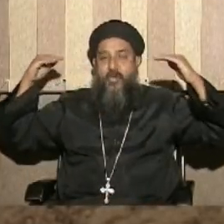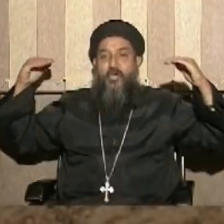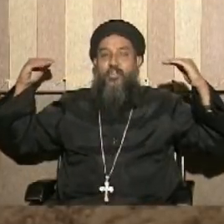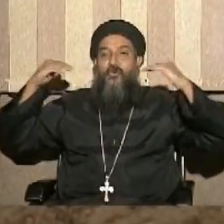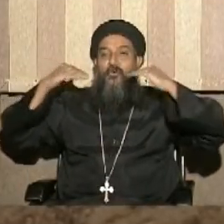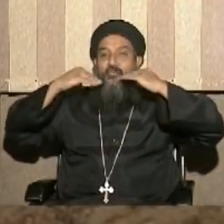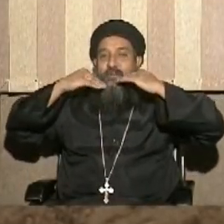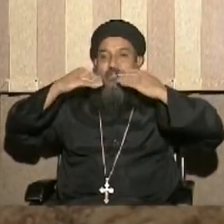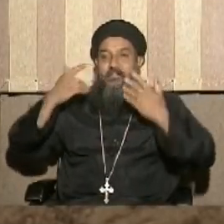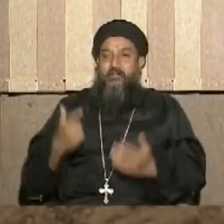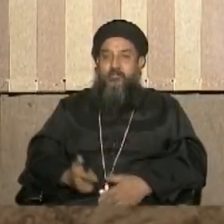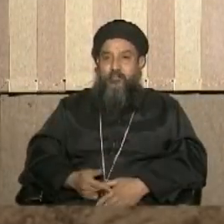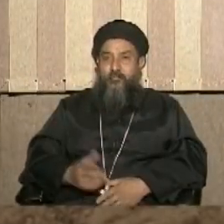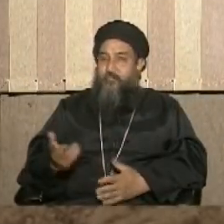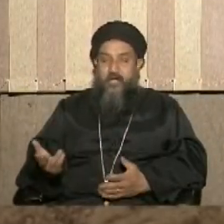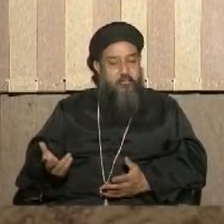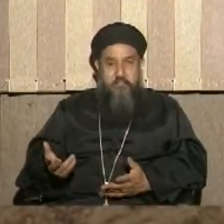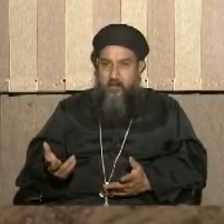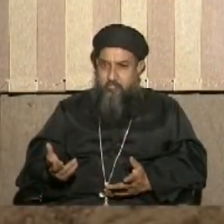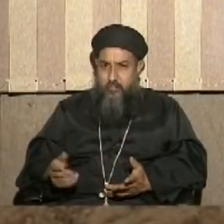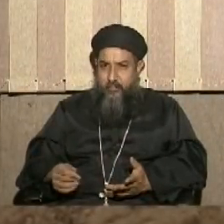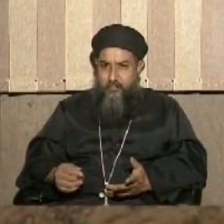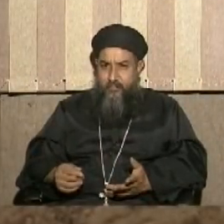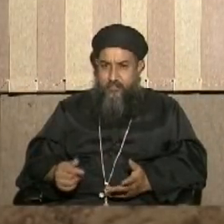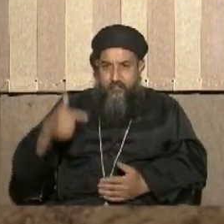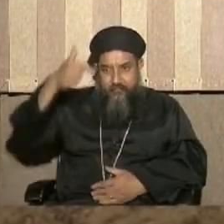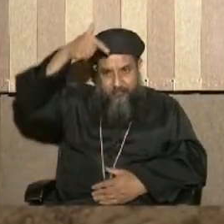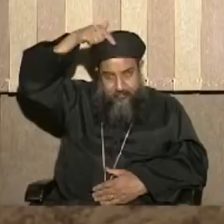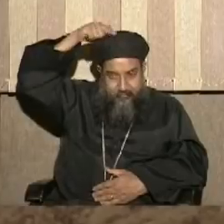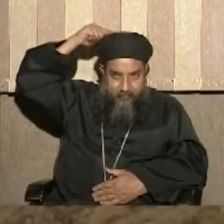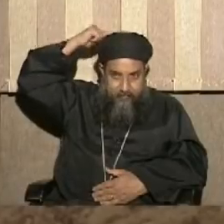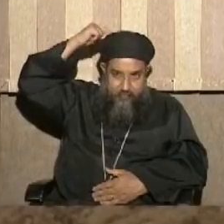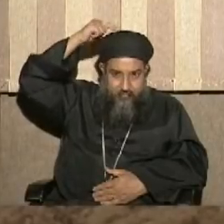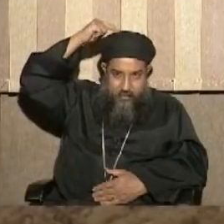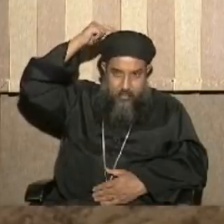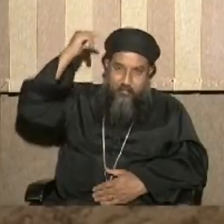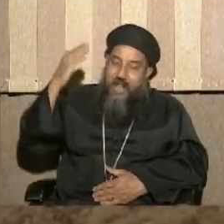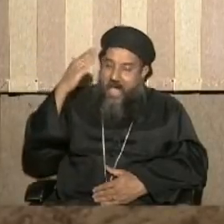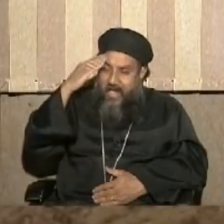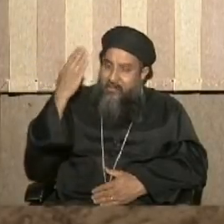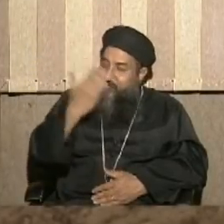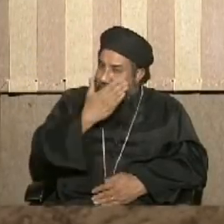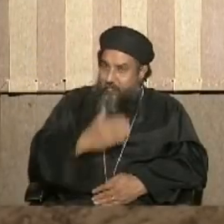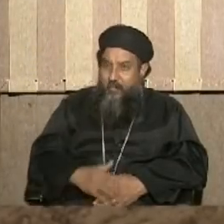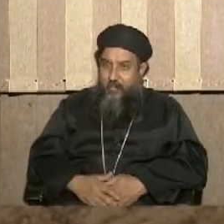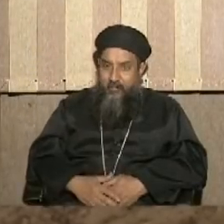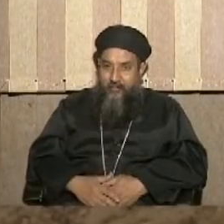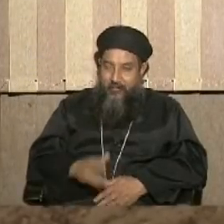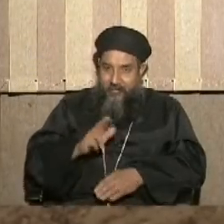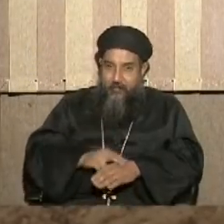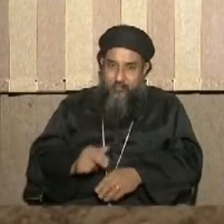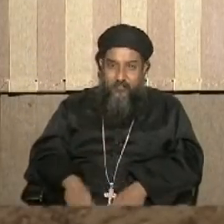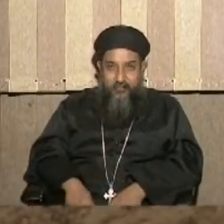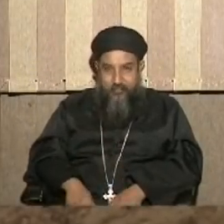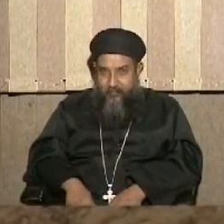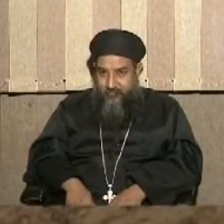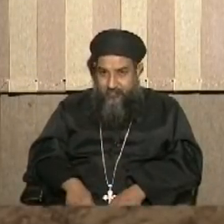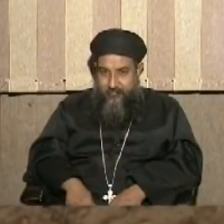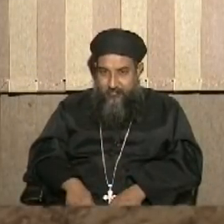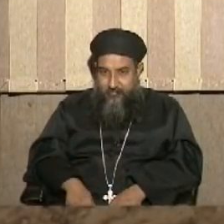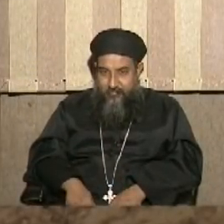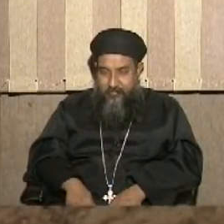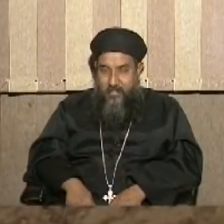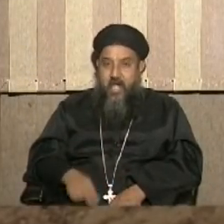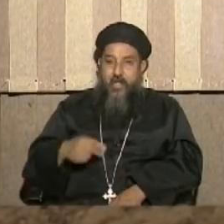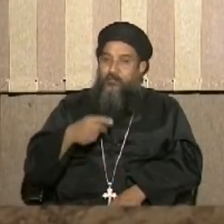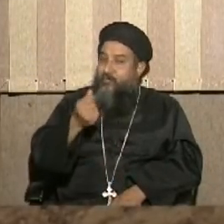ايه؟ ايه؟ رهبان؟ وماله؟ وماله؟ في حاجة تانية، الفلوس